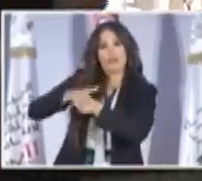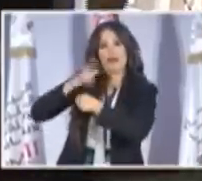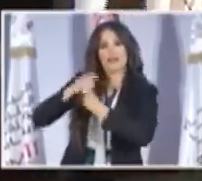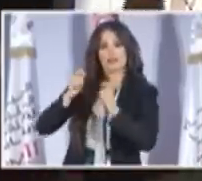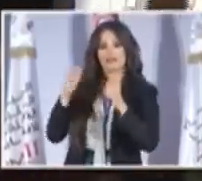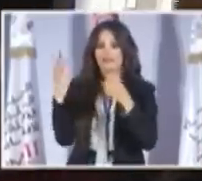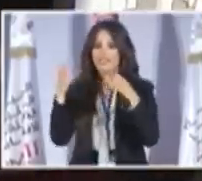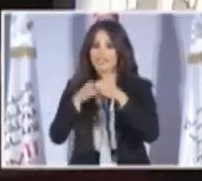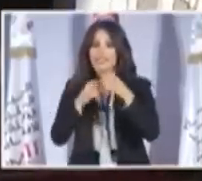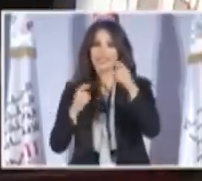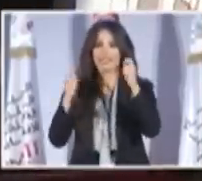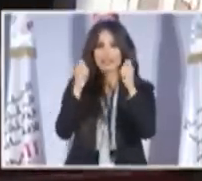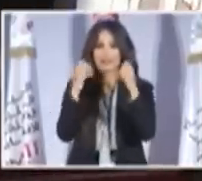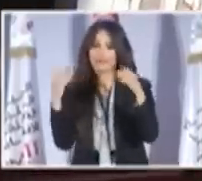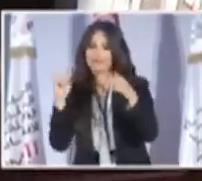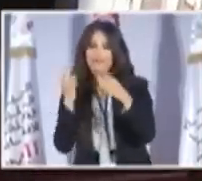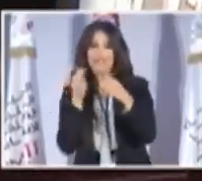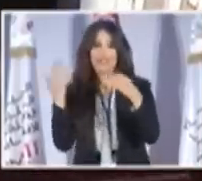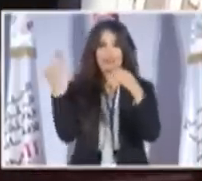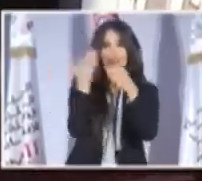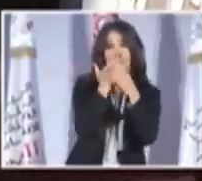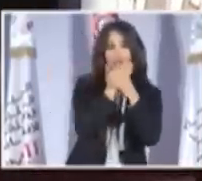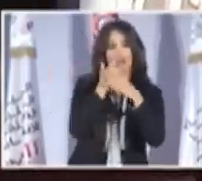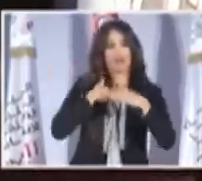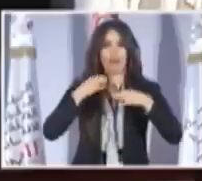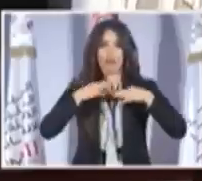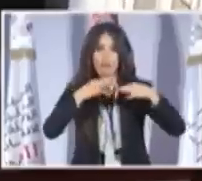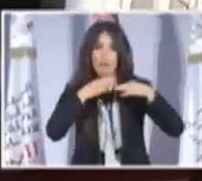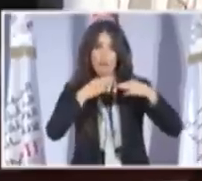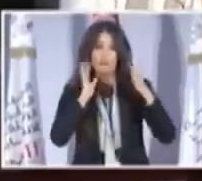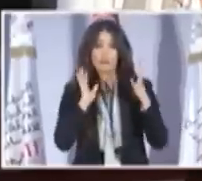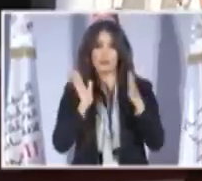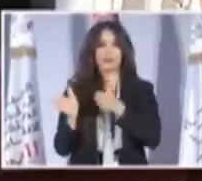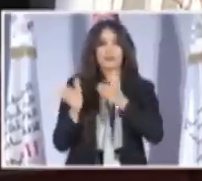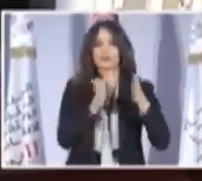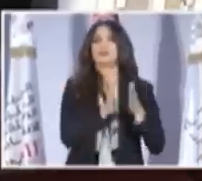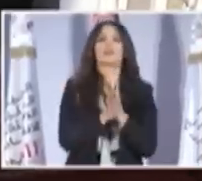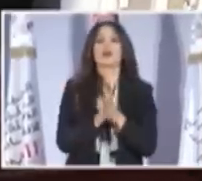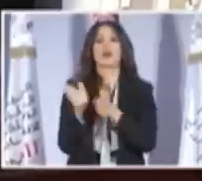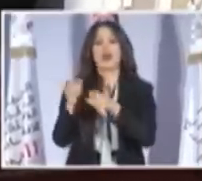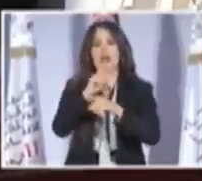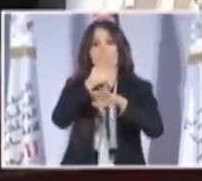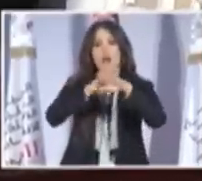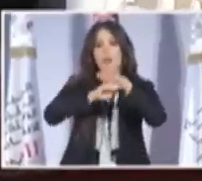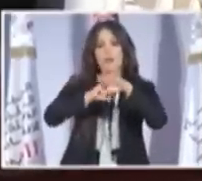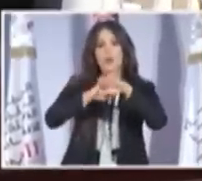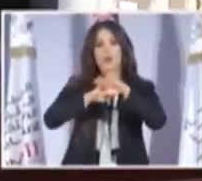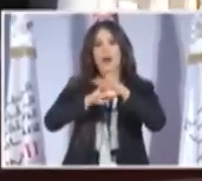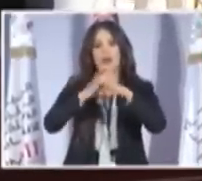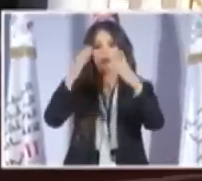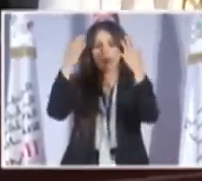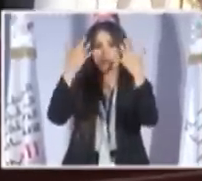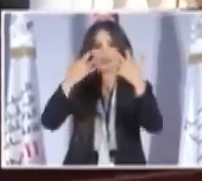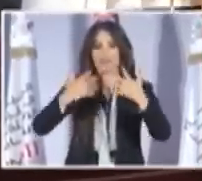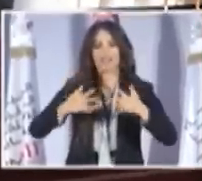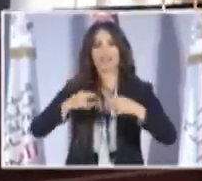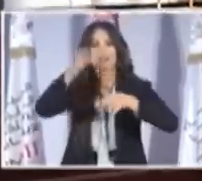الاشكال بالنسبه للتفاوض سيكون فاما ان شاء الله